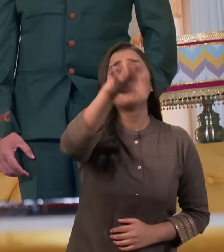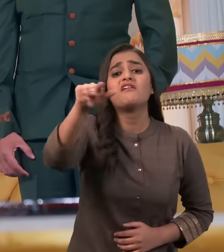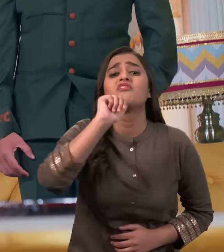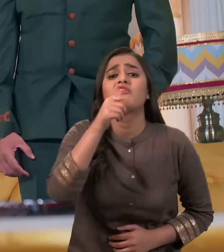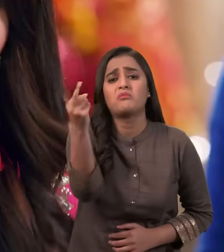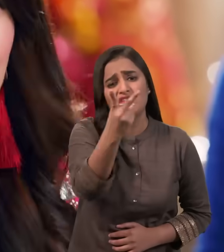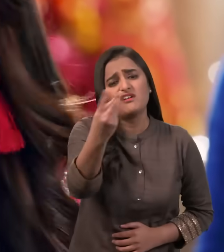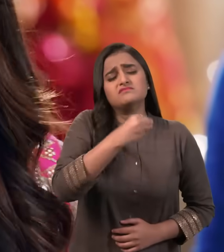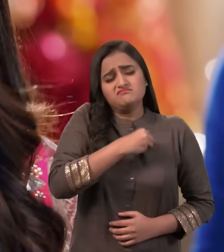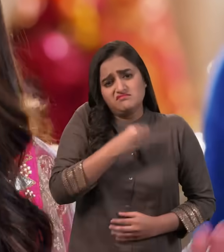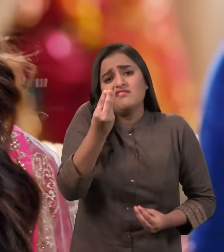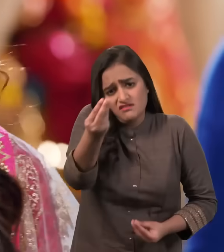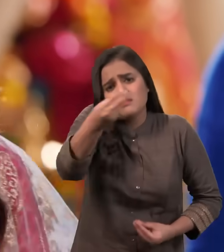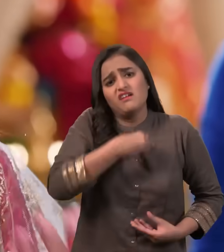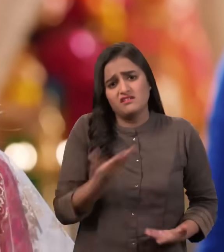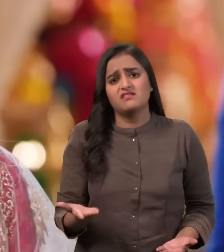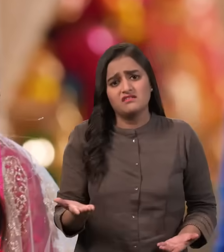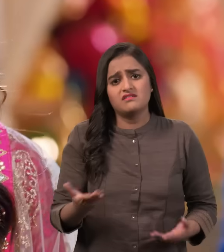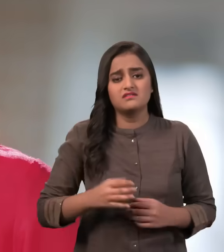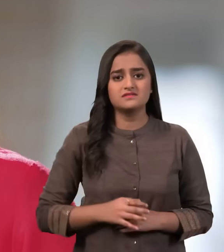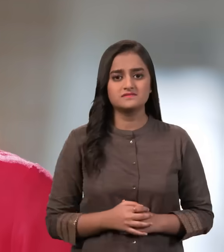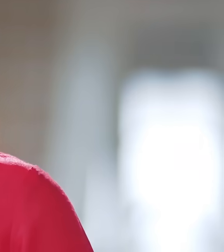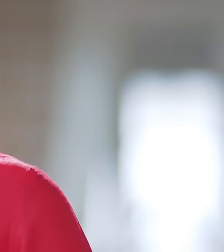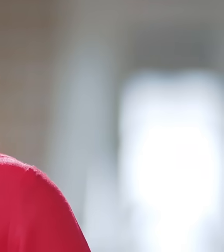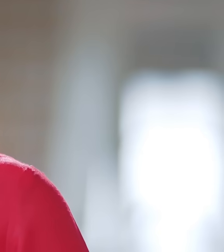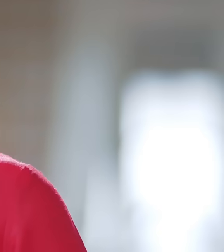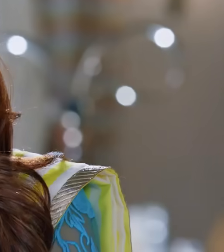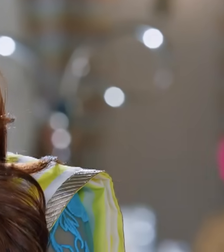रावी बुआ, सिंधु बुआ, आप तो कम से कम हीर पर थोड़ा रहम खाओ।